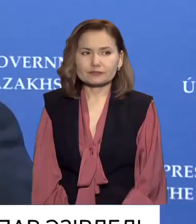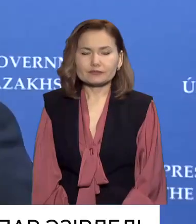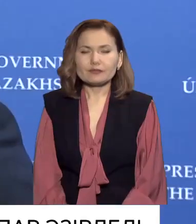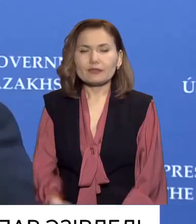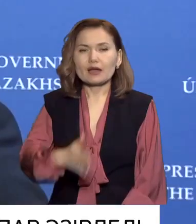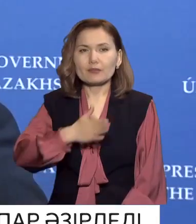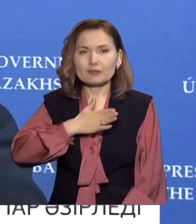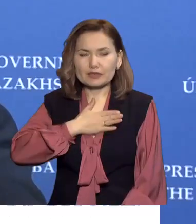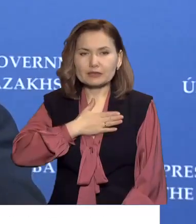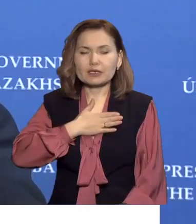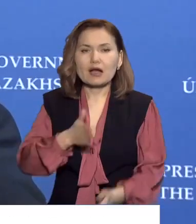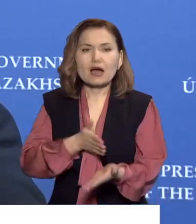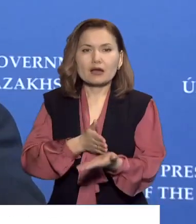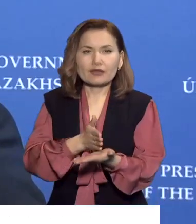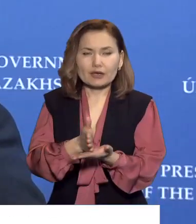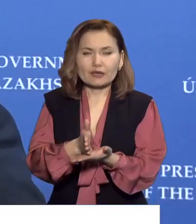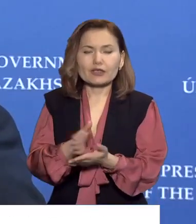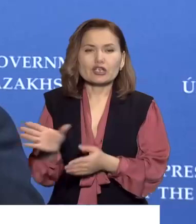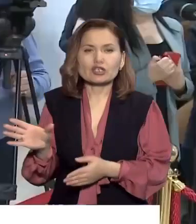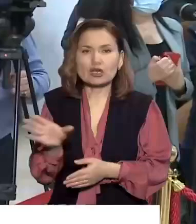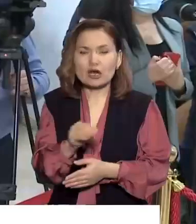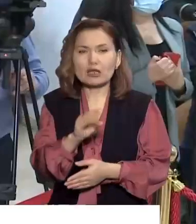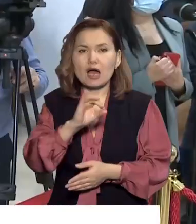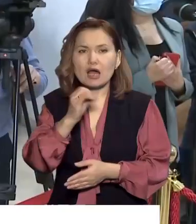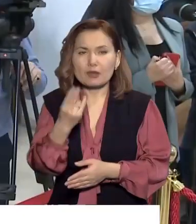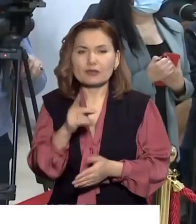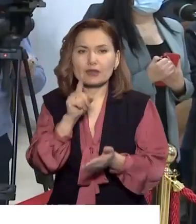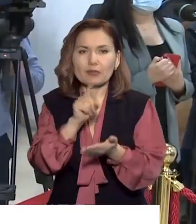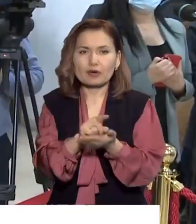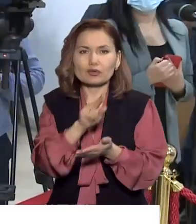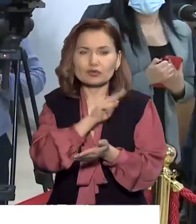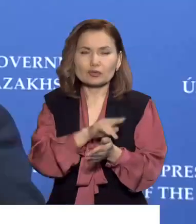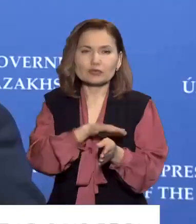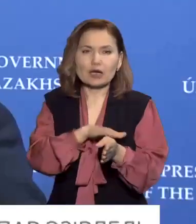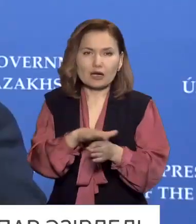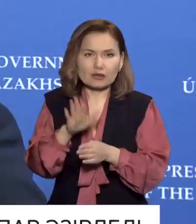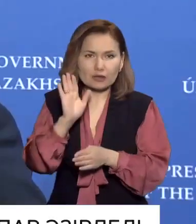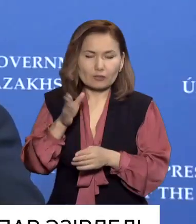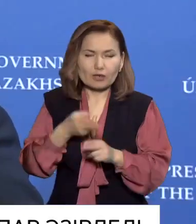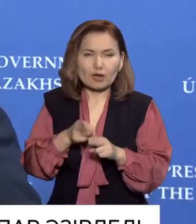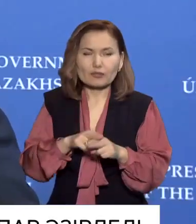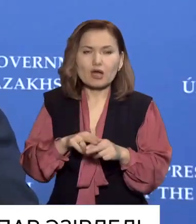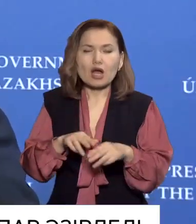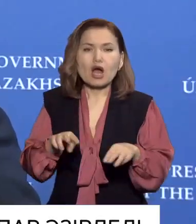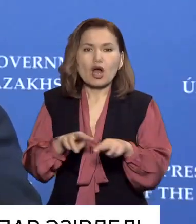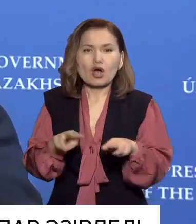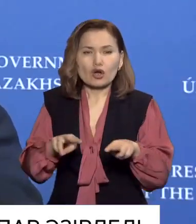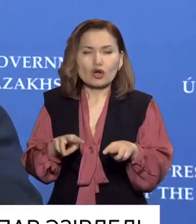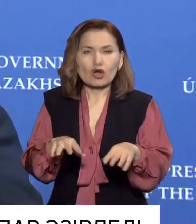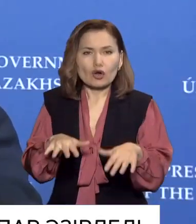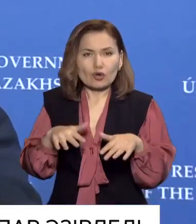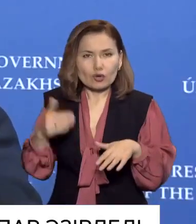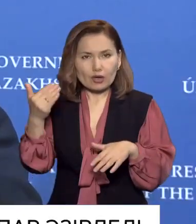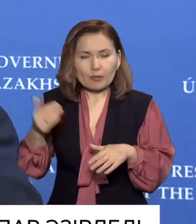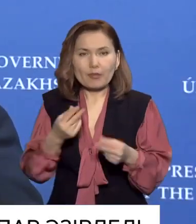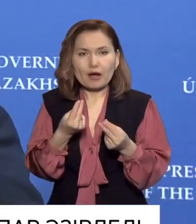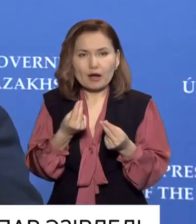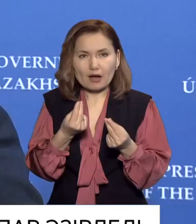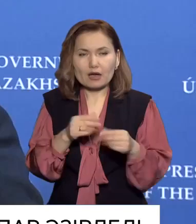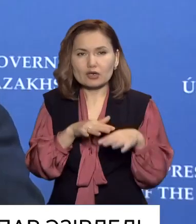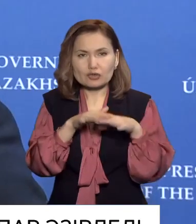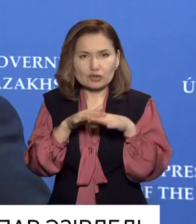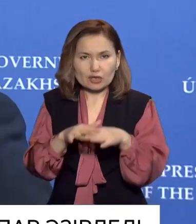Біздің қадамдар жалпы барлық әлеуметтік міндеттер жүзге асырылады. Себебі үкіметте оған қаражаты